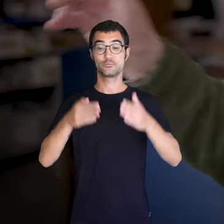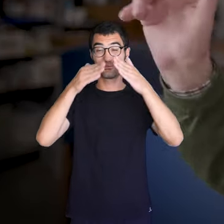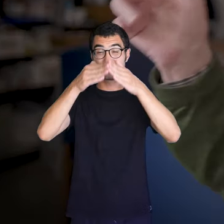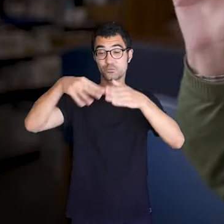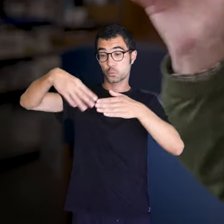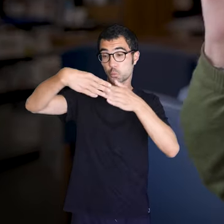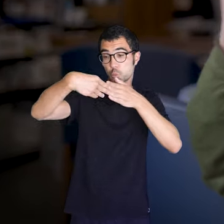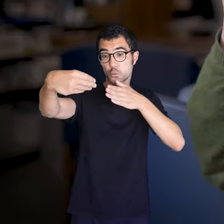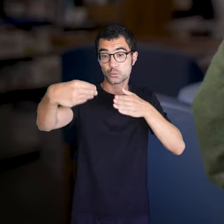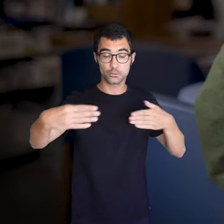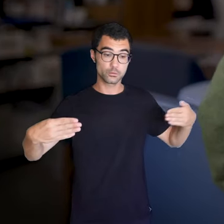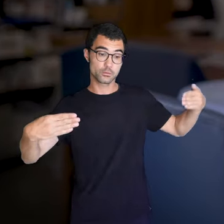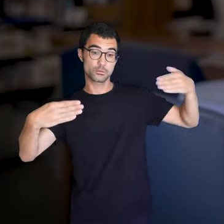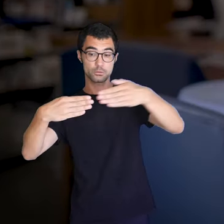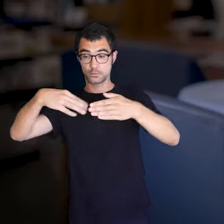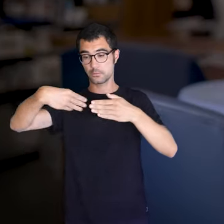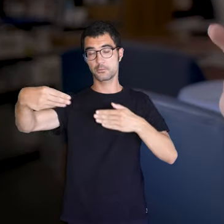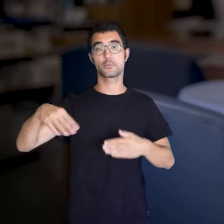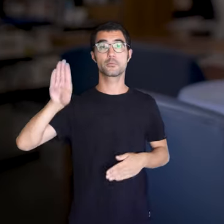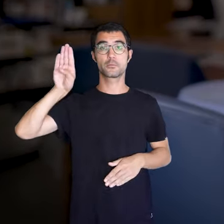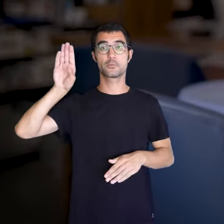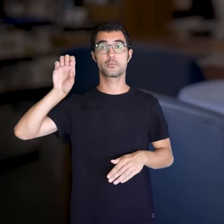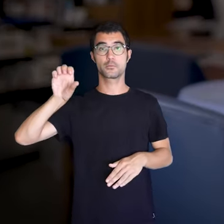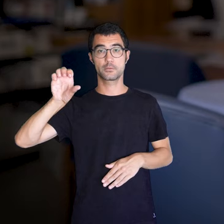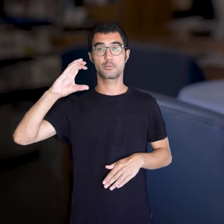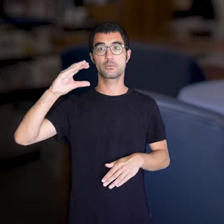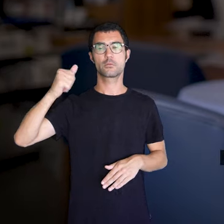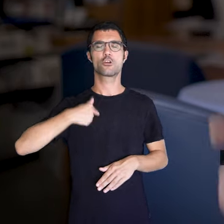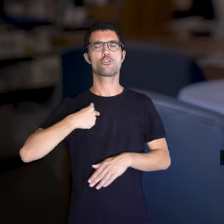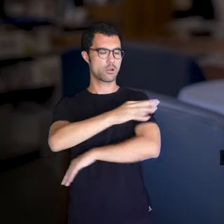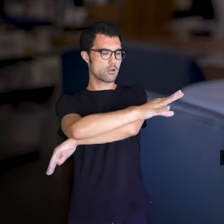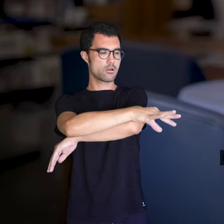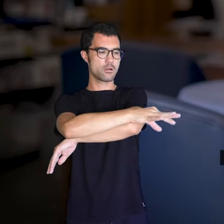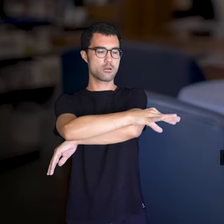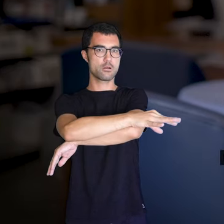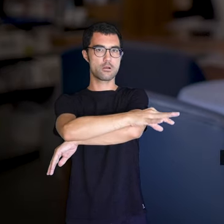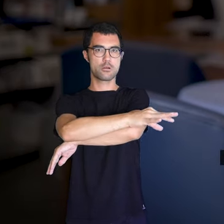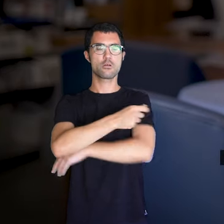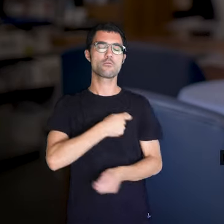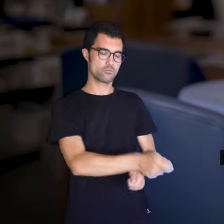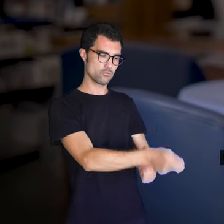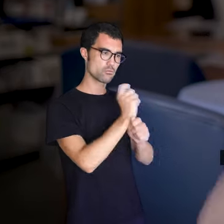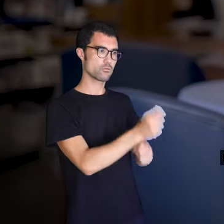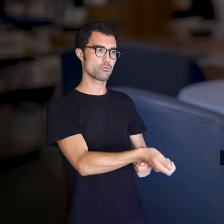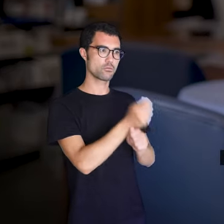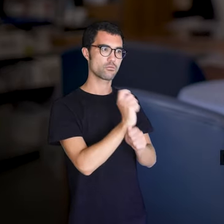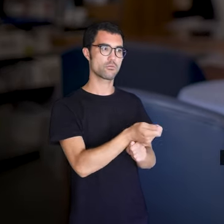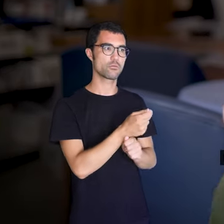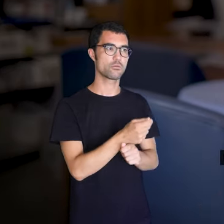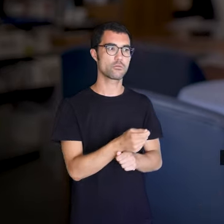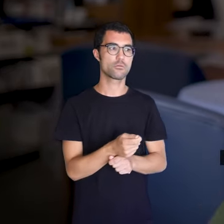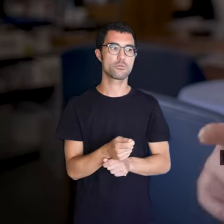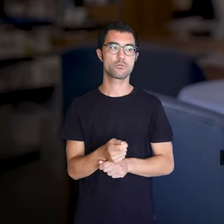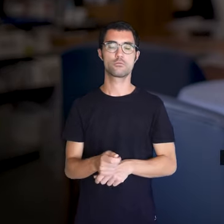punta que li diuen la punta de Beca, jo ja pescava calamars. Saps què vol dir pescar calamars? Que ens ho